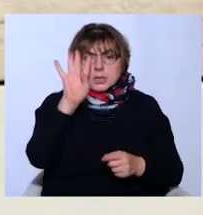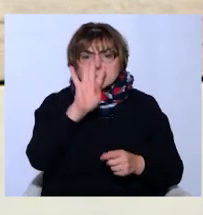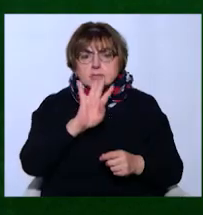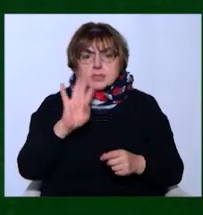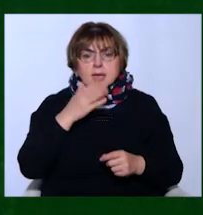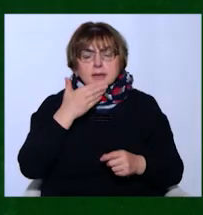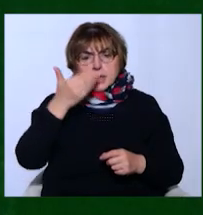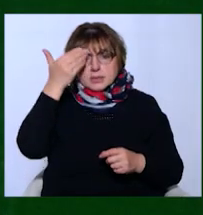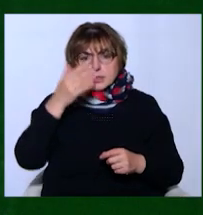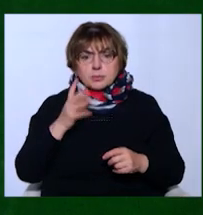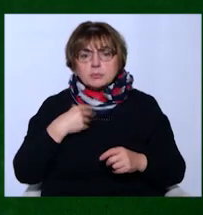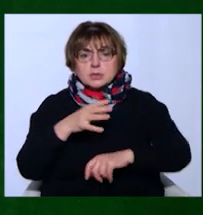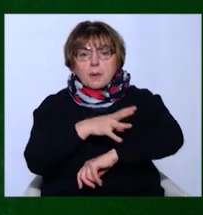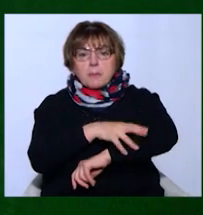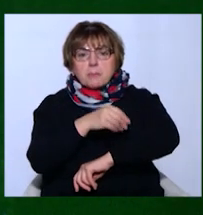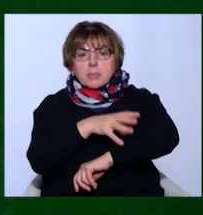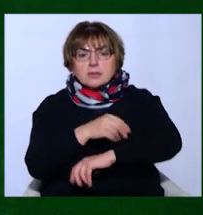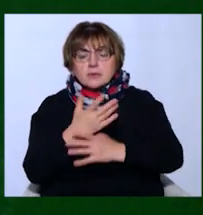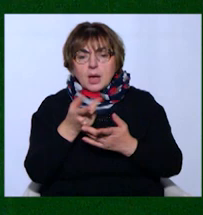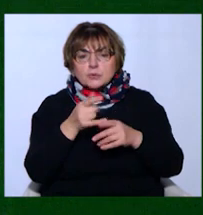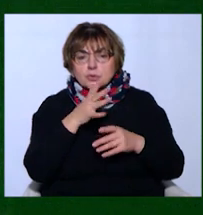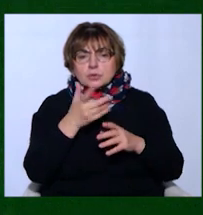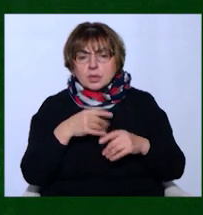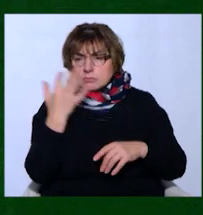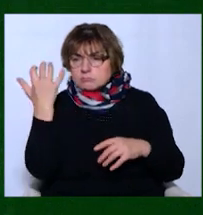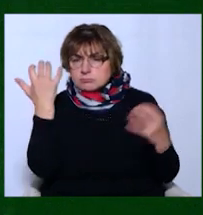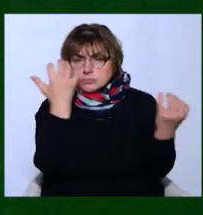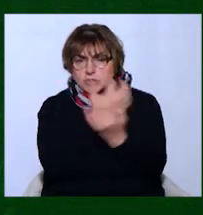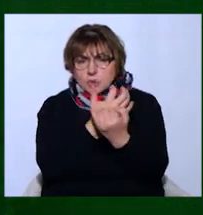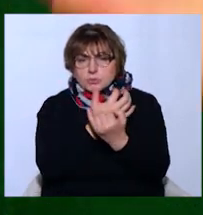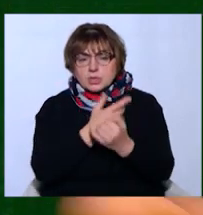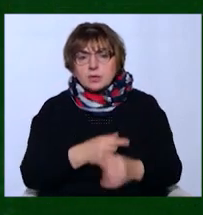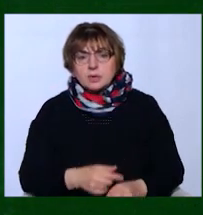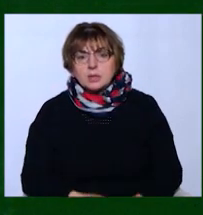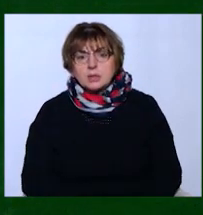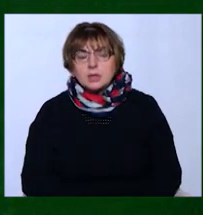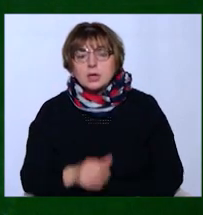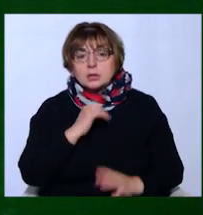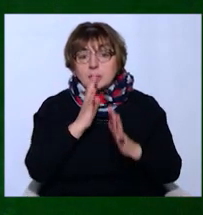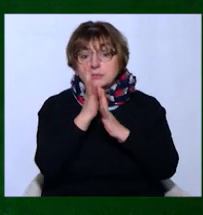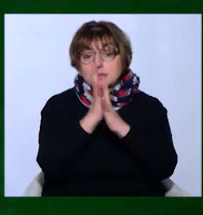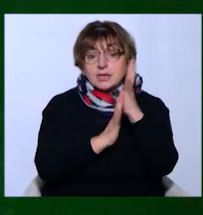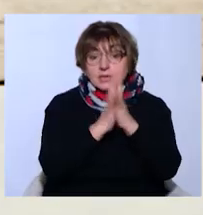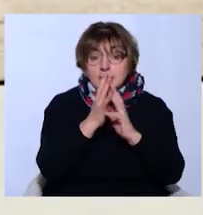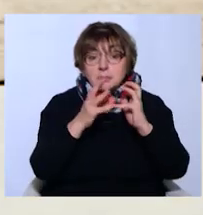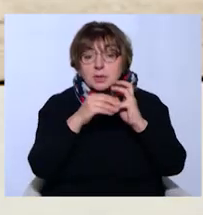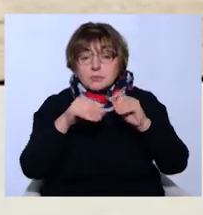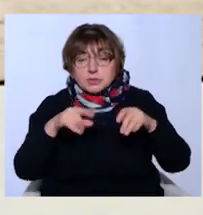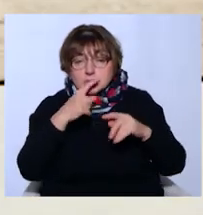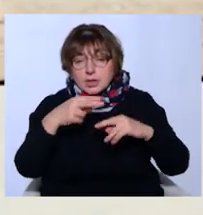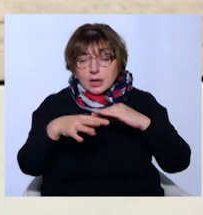ბავშვებო, რადგან მისი ბეწვი არის ამ დროს შეუმჩნეველი და მცენარეებისა და ქვიშის ფონზე